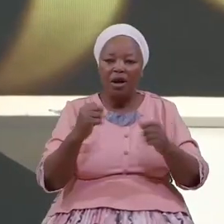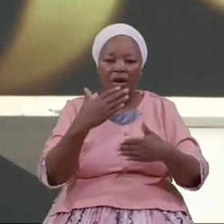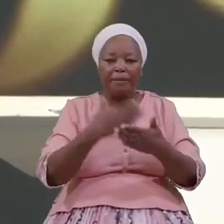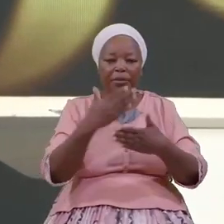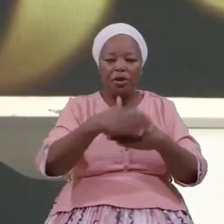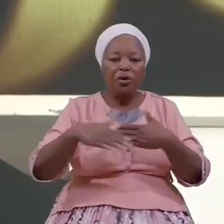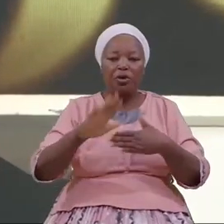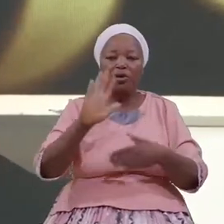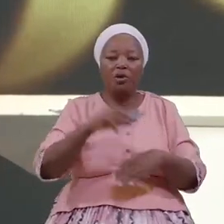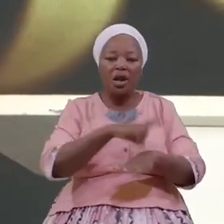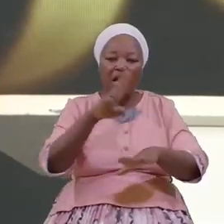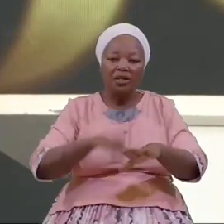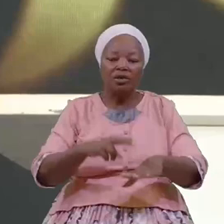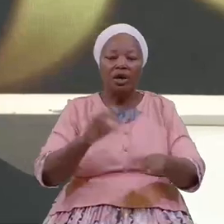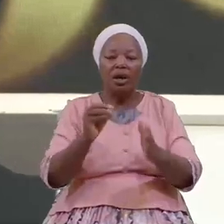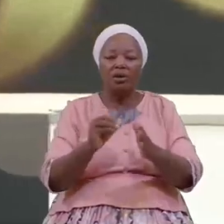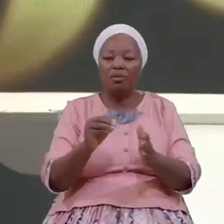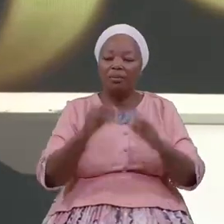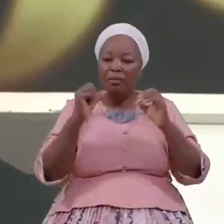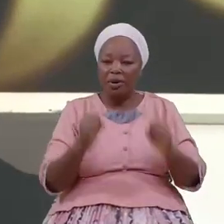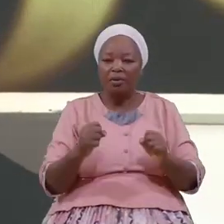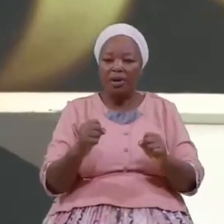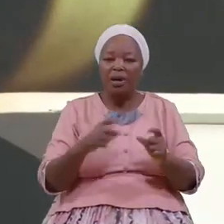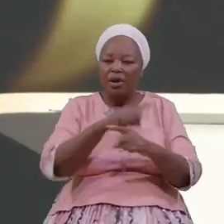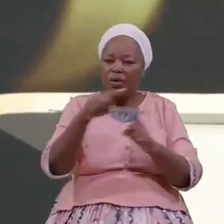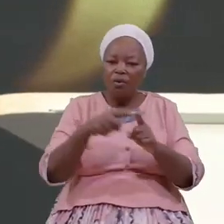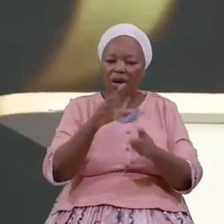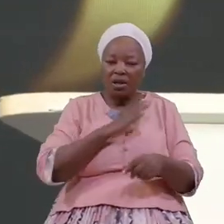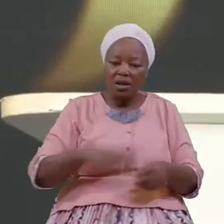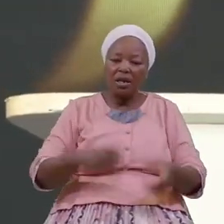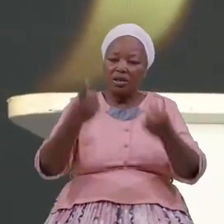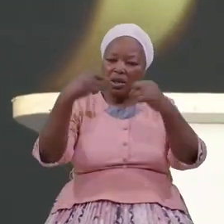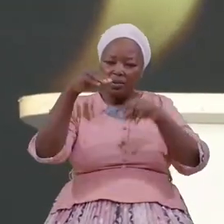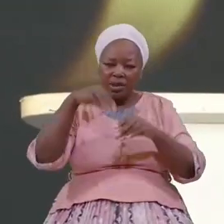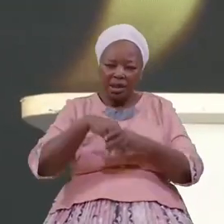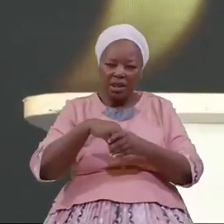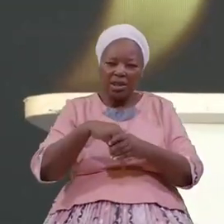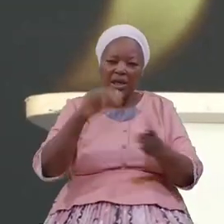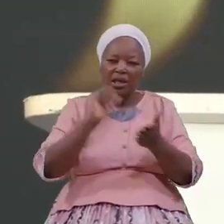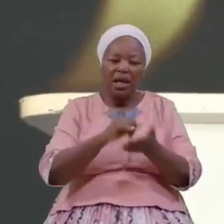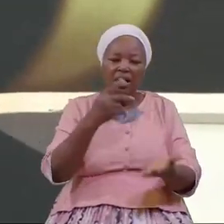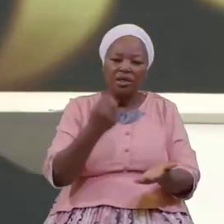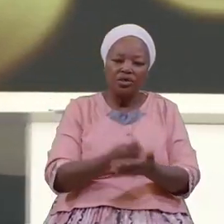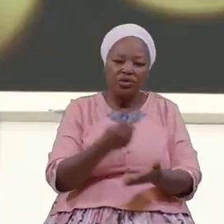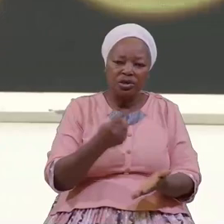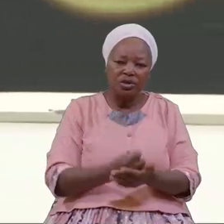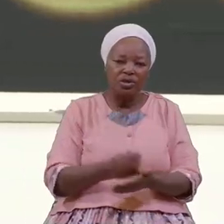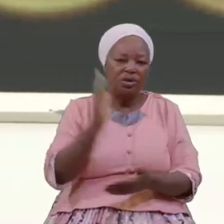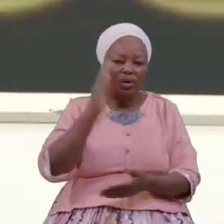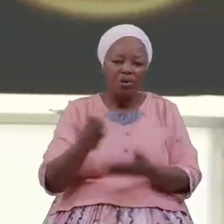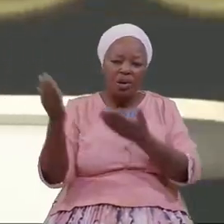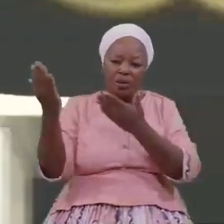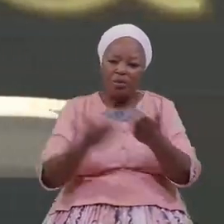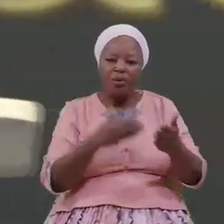Et une puissance au-delà de votre force naturelle. Lorsque Christ entre, le trésor va